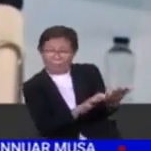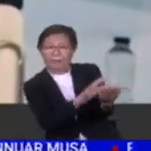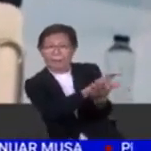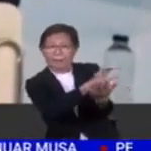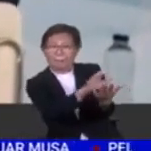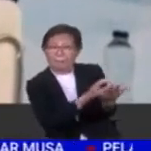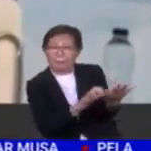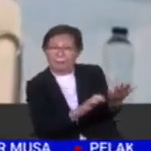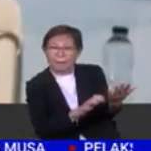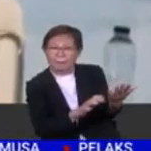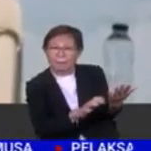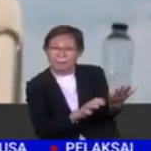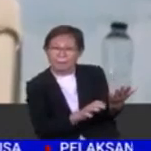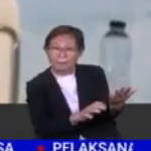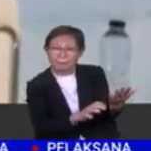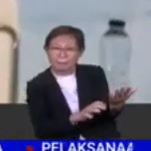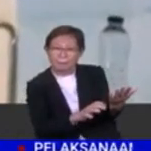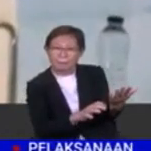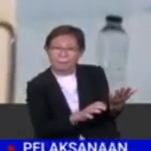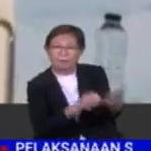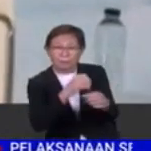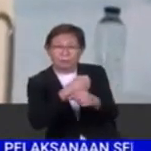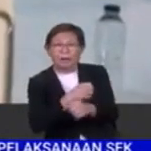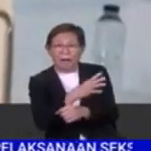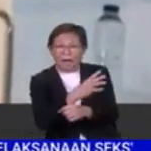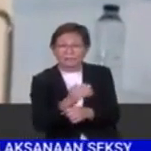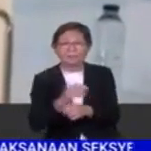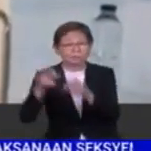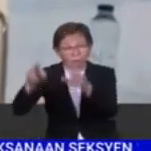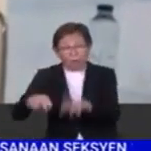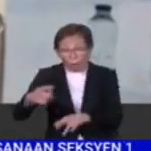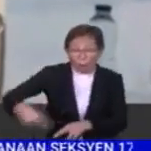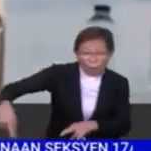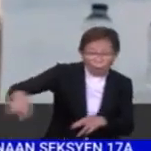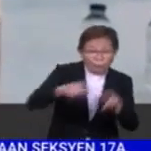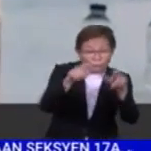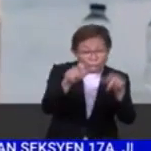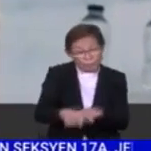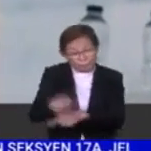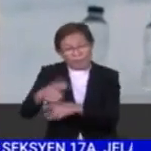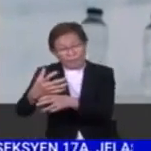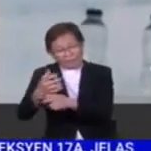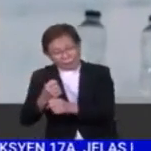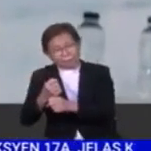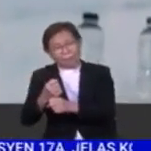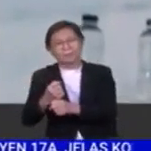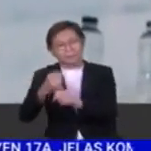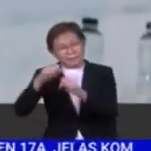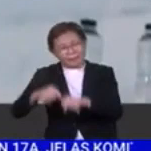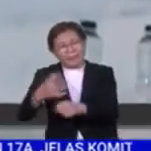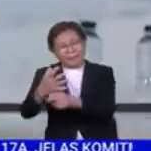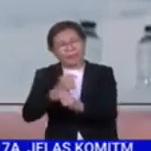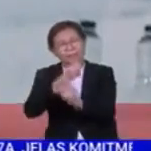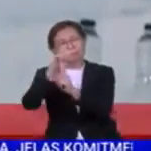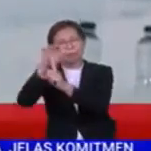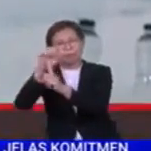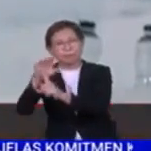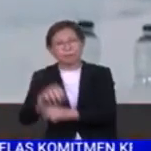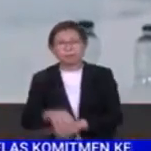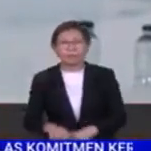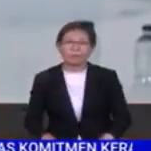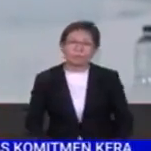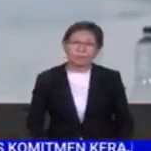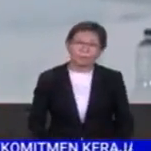be implemented, but to make sure the rakyat, the people get what they deserve to get. And that is the policy